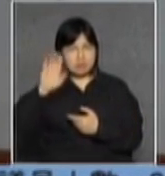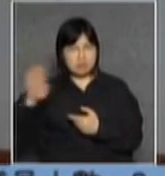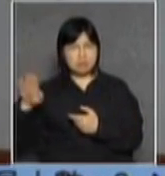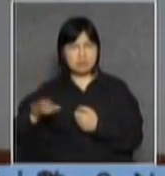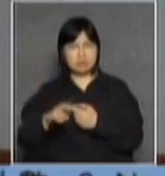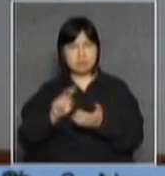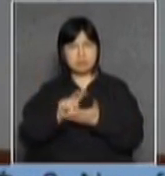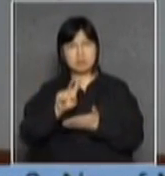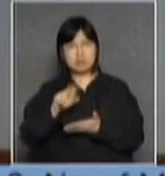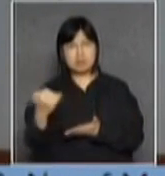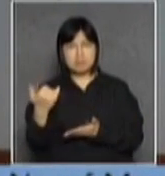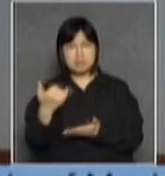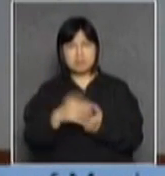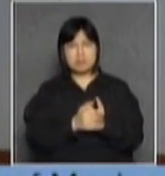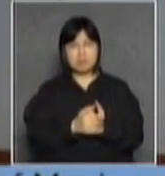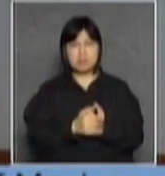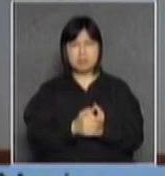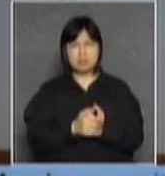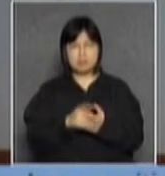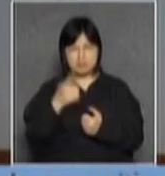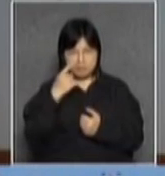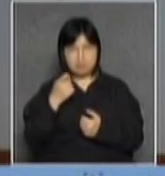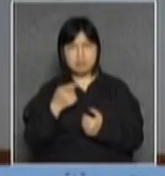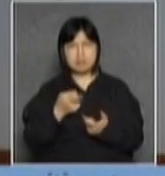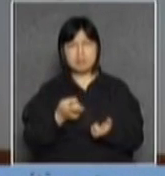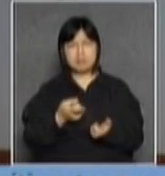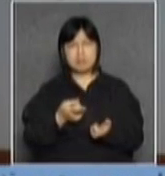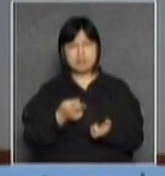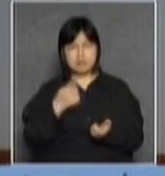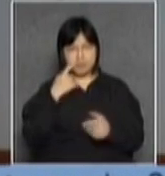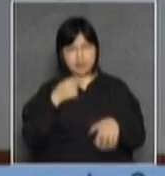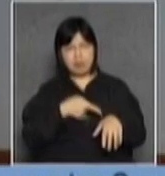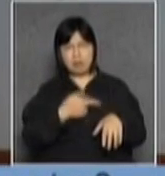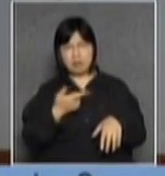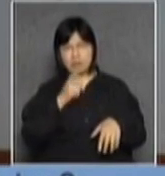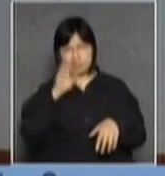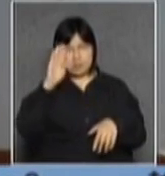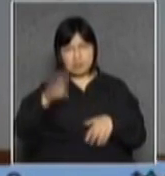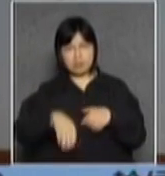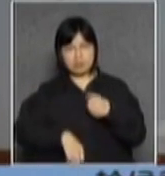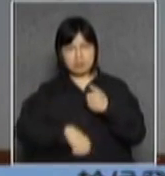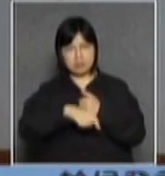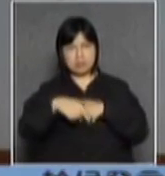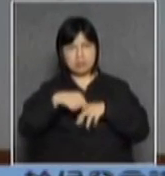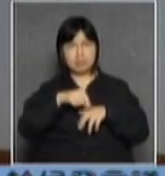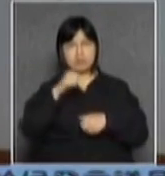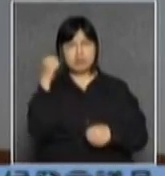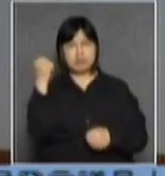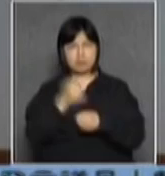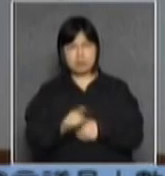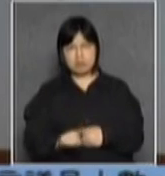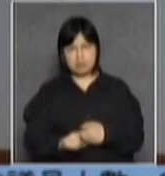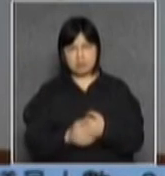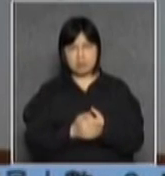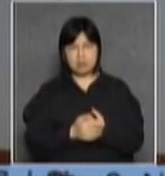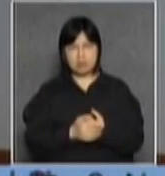年之後係唔係嘅呢？突然間又無啦啦山達啦就整咗個叫未來基金嘅呢。嗱，主席，